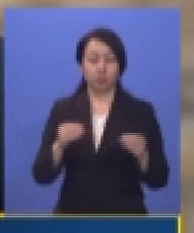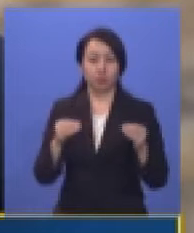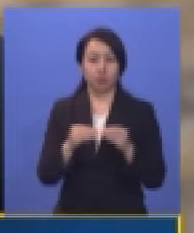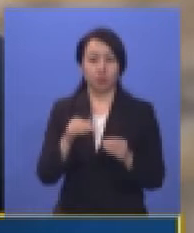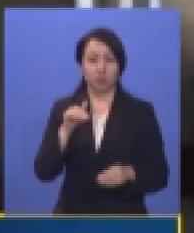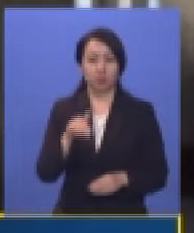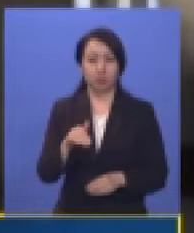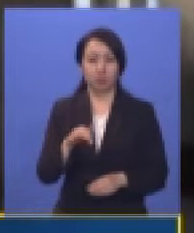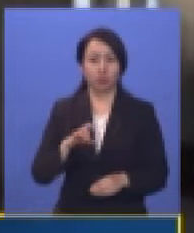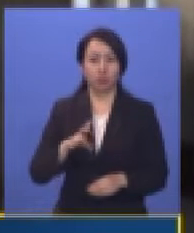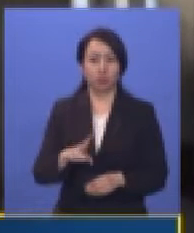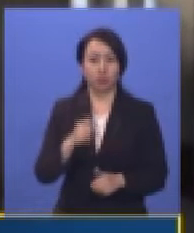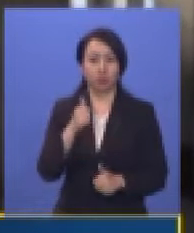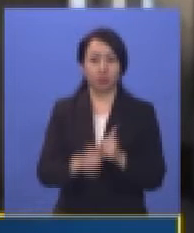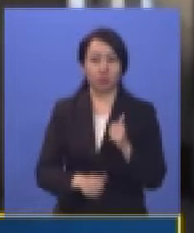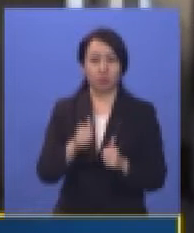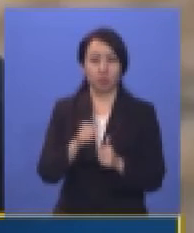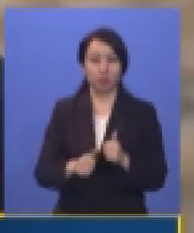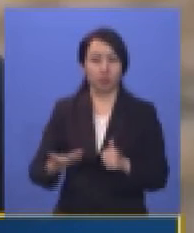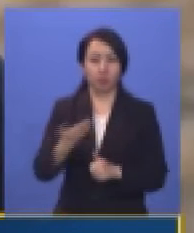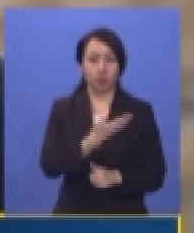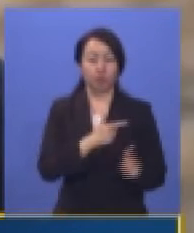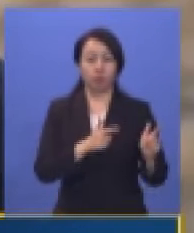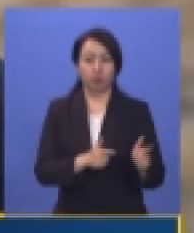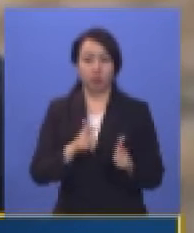тонн каждый. Кроме этого, мы приготовили склад